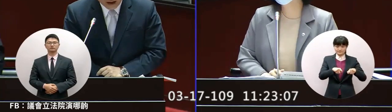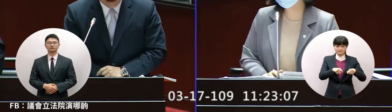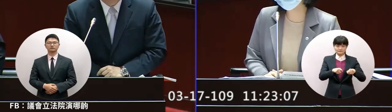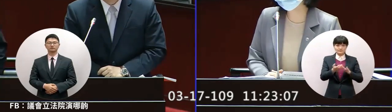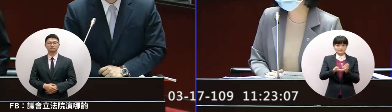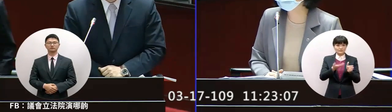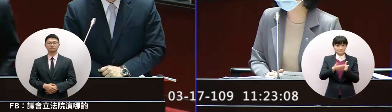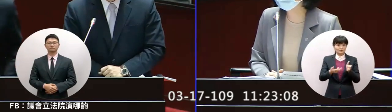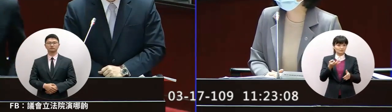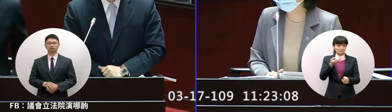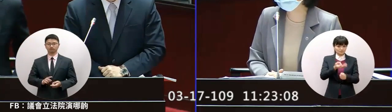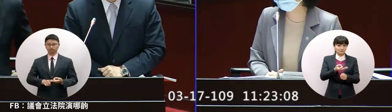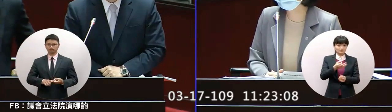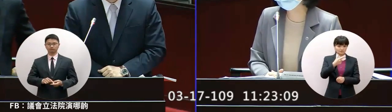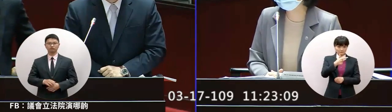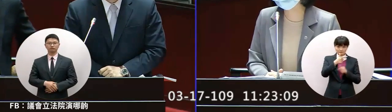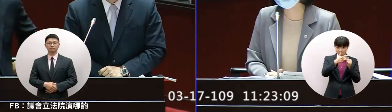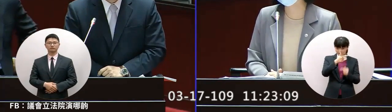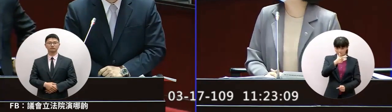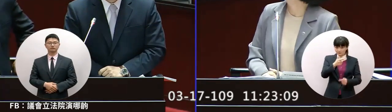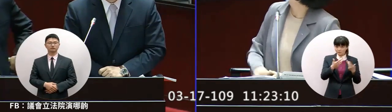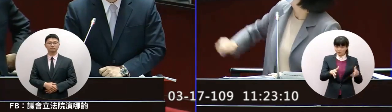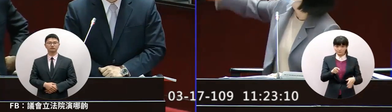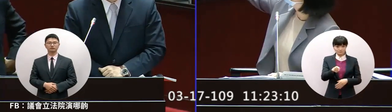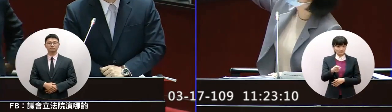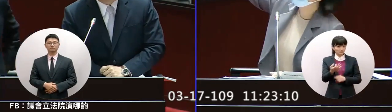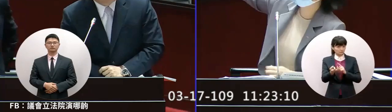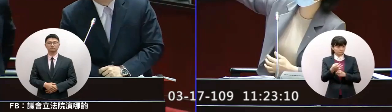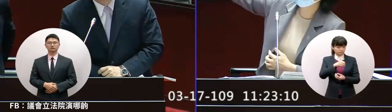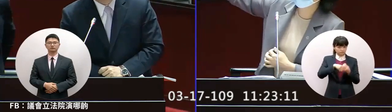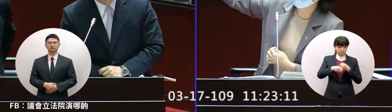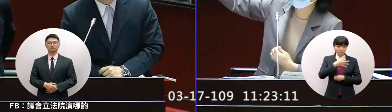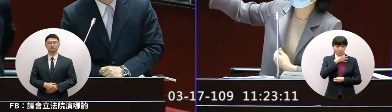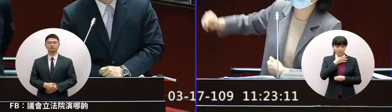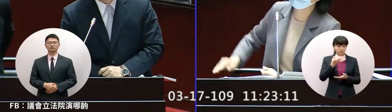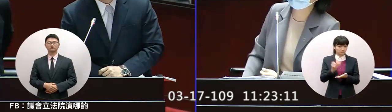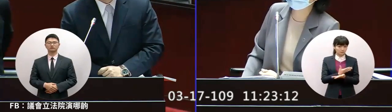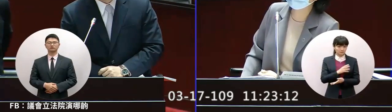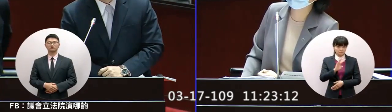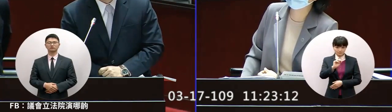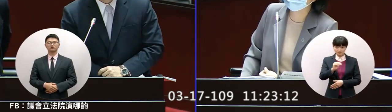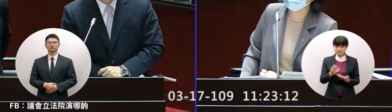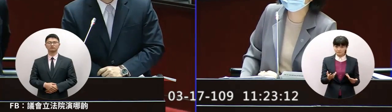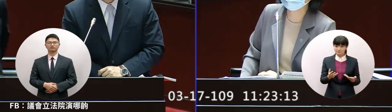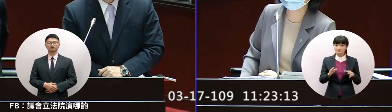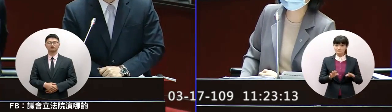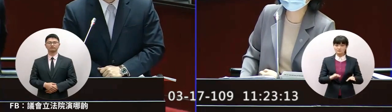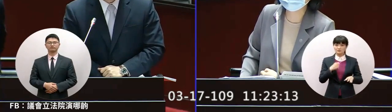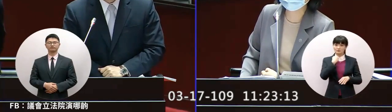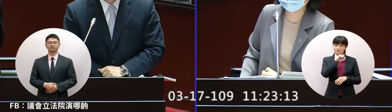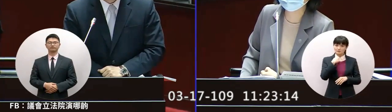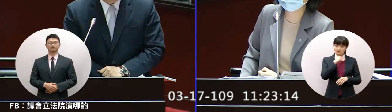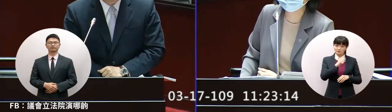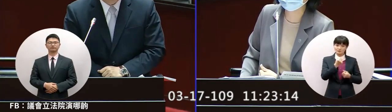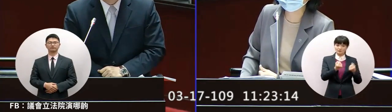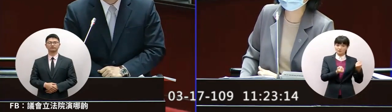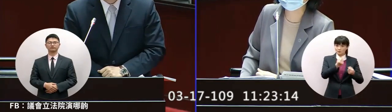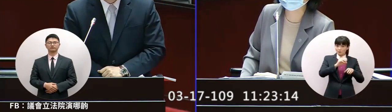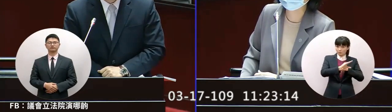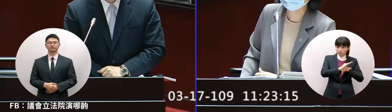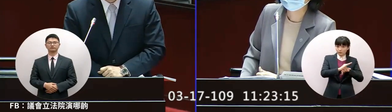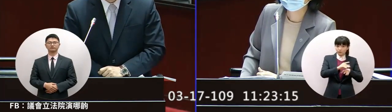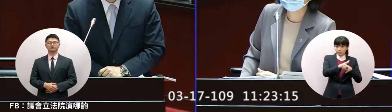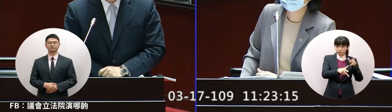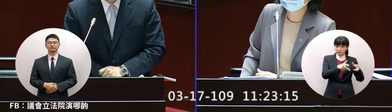6亿多，那有没有经费不足的问题？这是在救国产车的市场的救市嘞，这是另外一种救